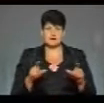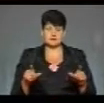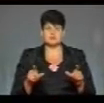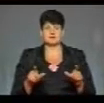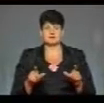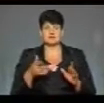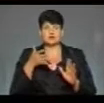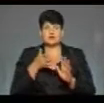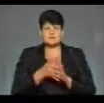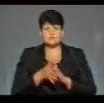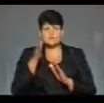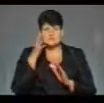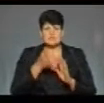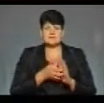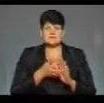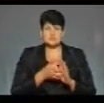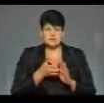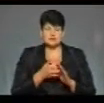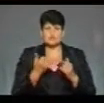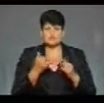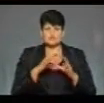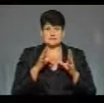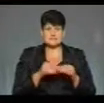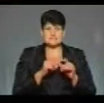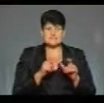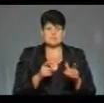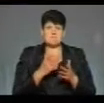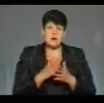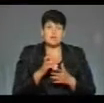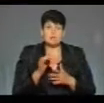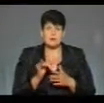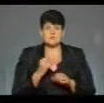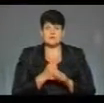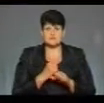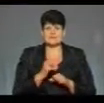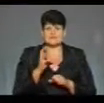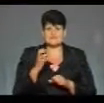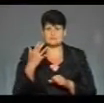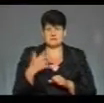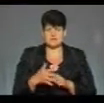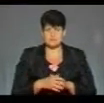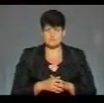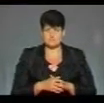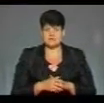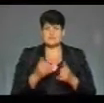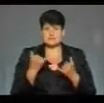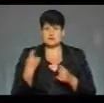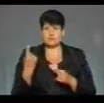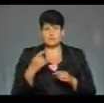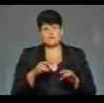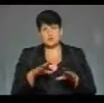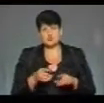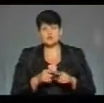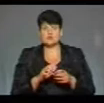на сьогодні не вистачає на Тернопільщині. Всього в цих закладах їх мало би працювати близько 350. Зараз в області вирішують